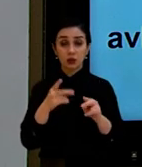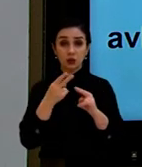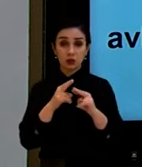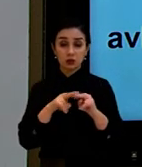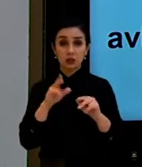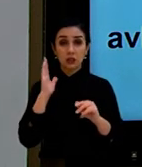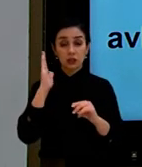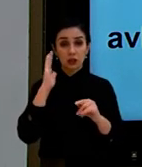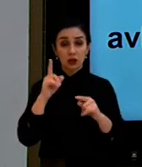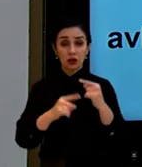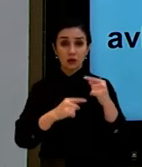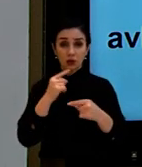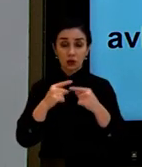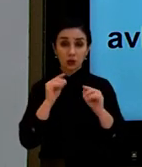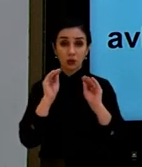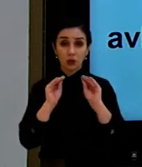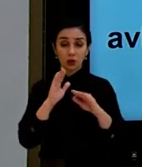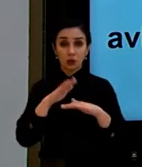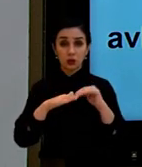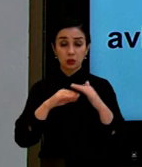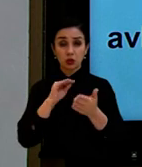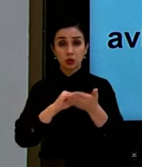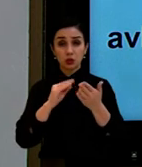hodisalarni kelajak avlodga qo'l yozma